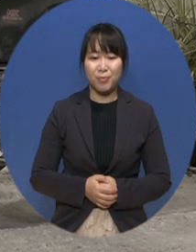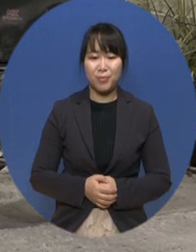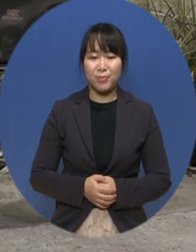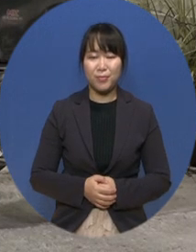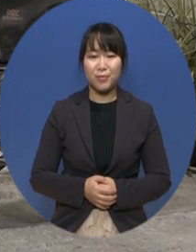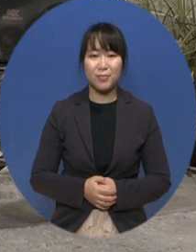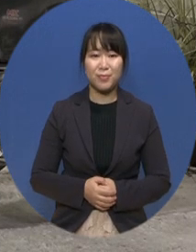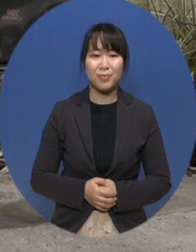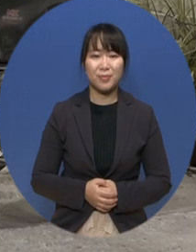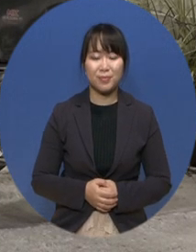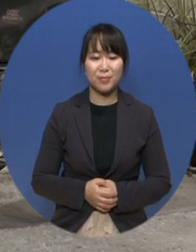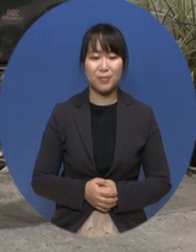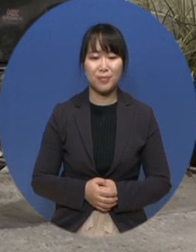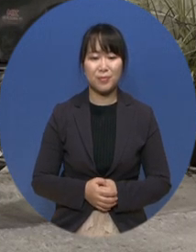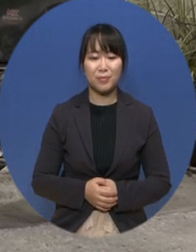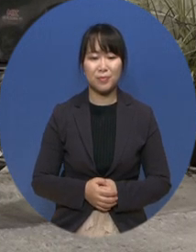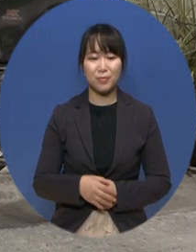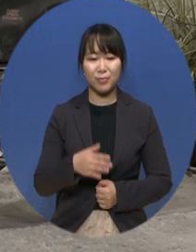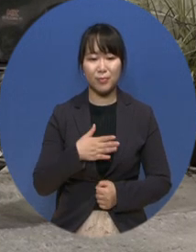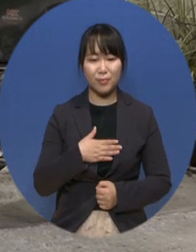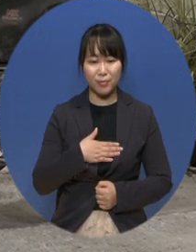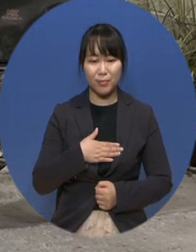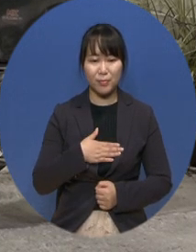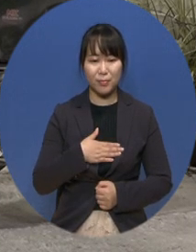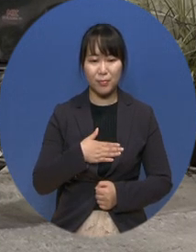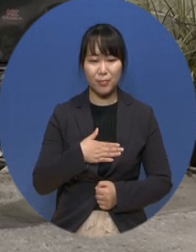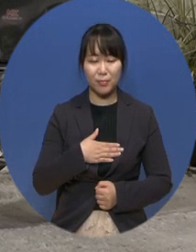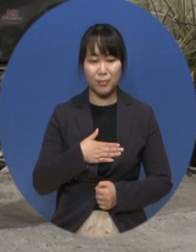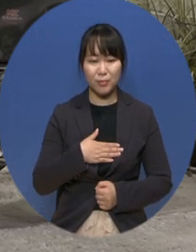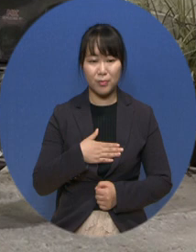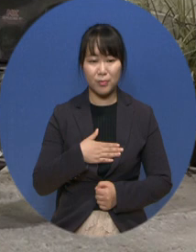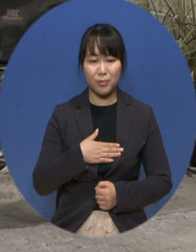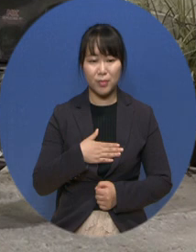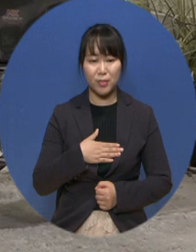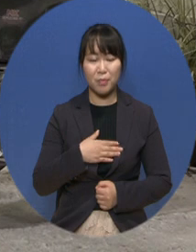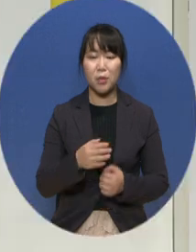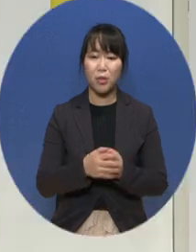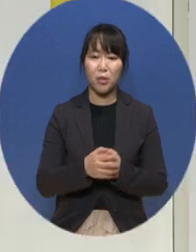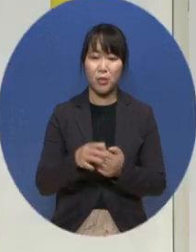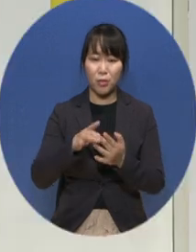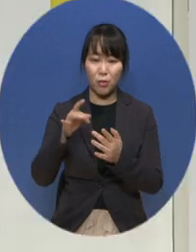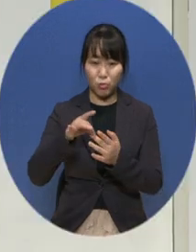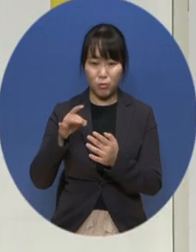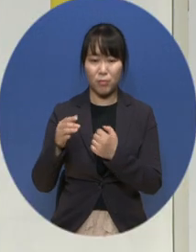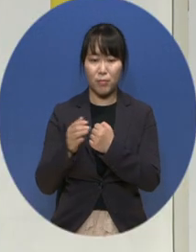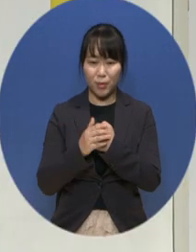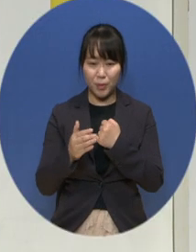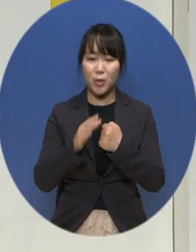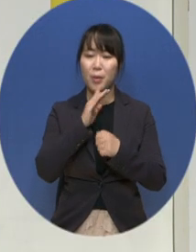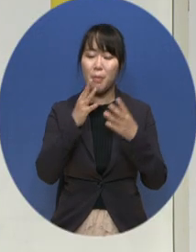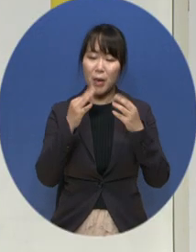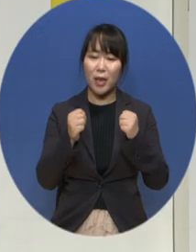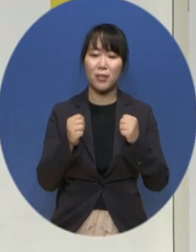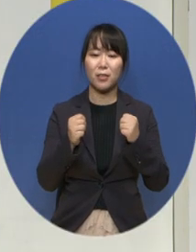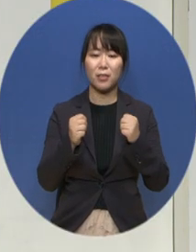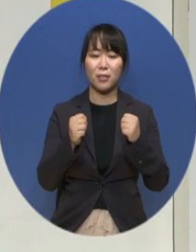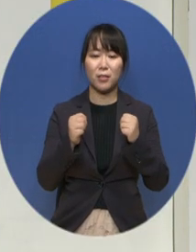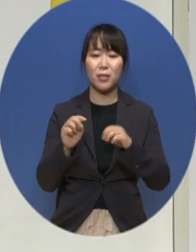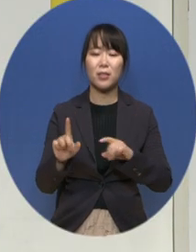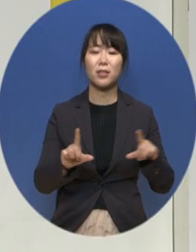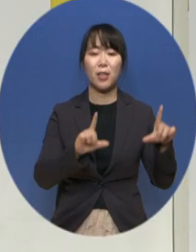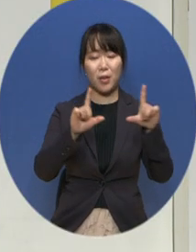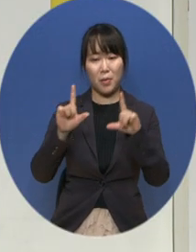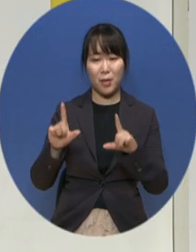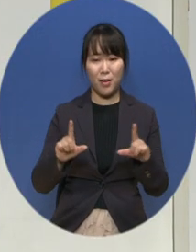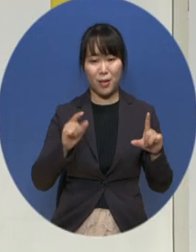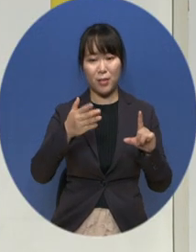그 어쨌든 제가 선출직 으로 나가면서 예 많은데 같은 생활을